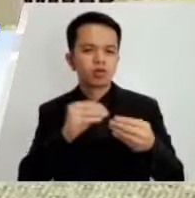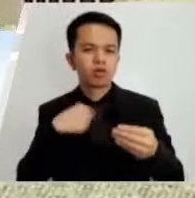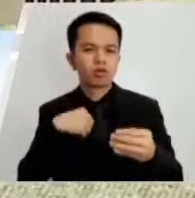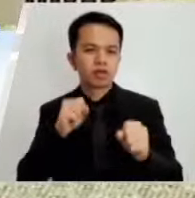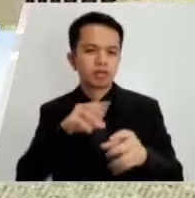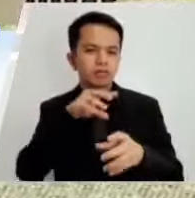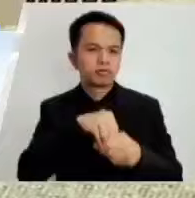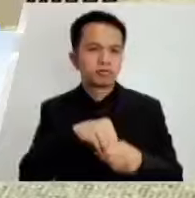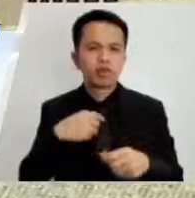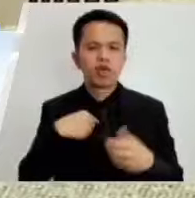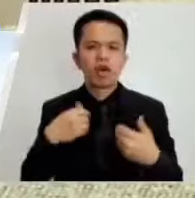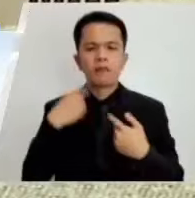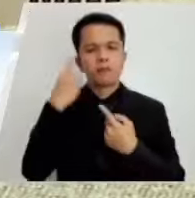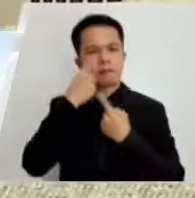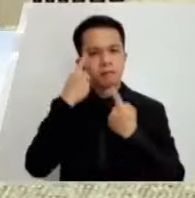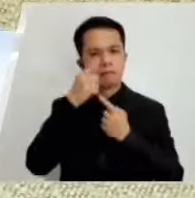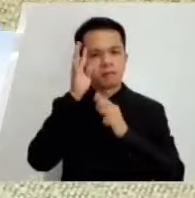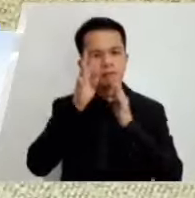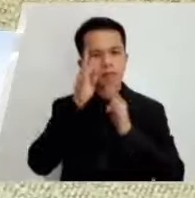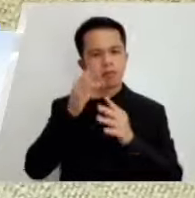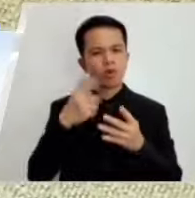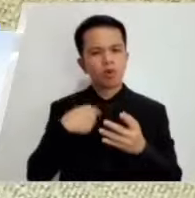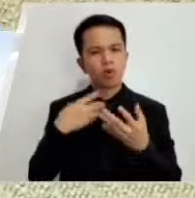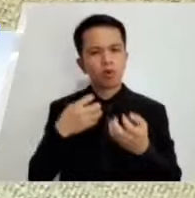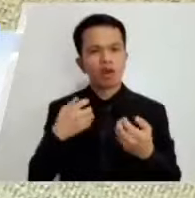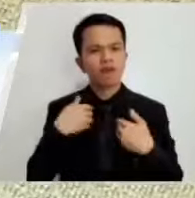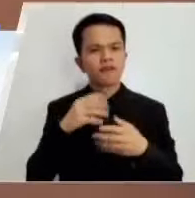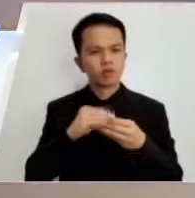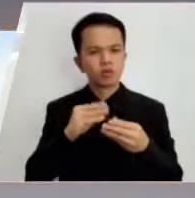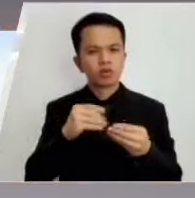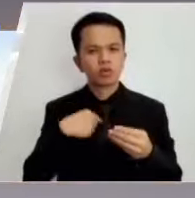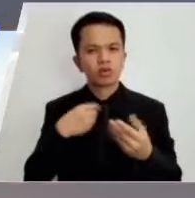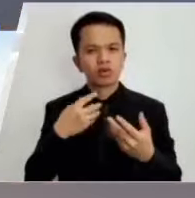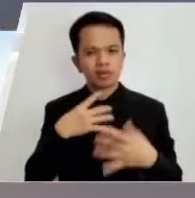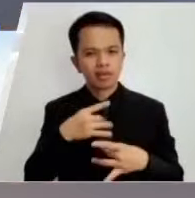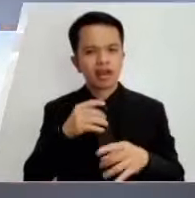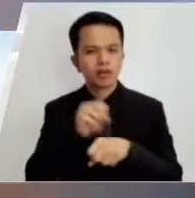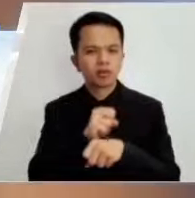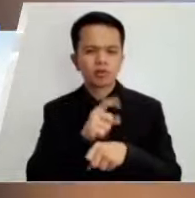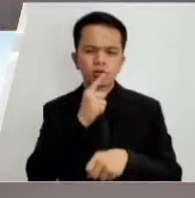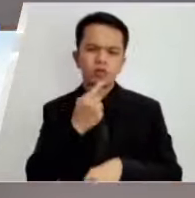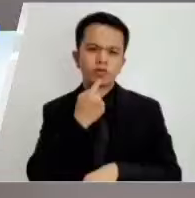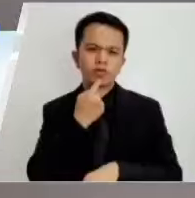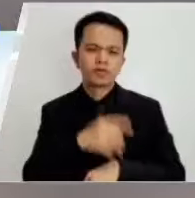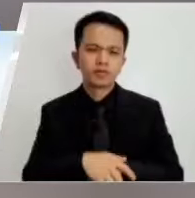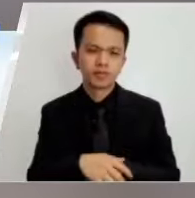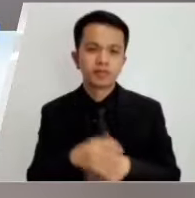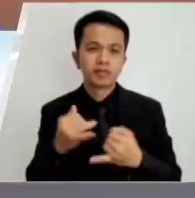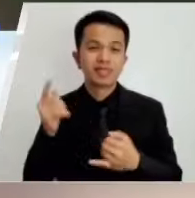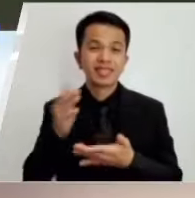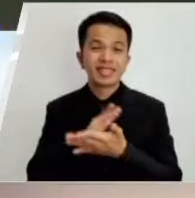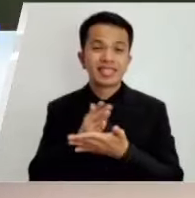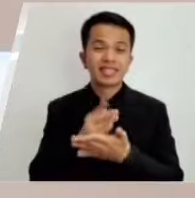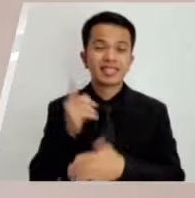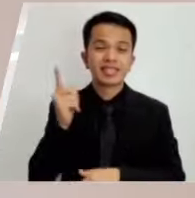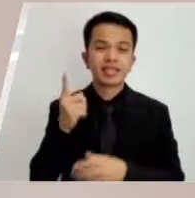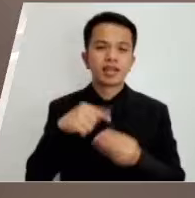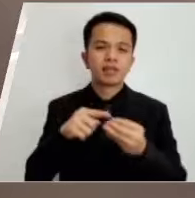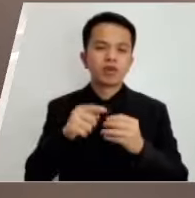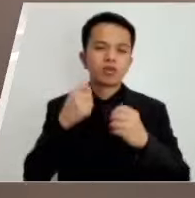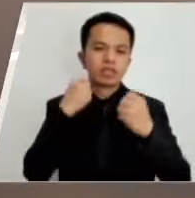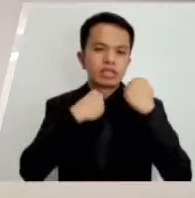stories that I personally want to work on. Nakakamiss naman din talaga. Sinier din ni Heart ang struggles niya sa